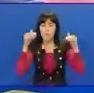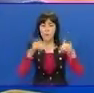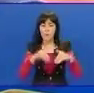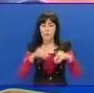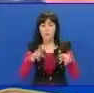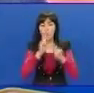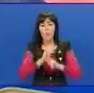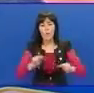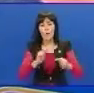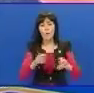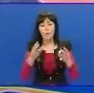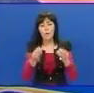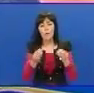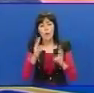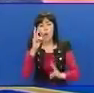да